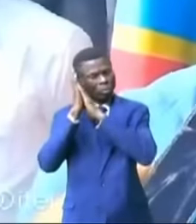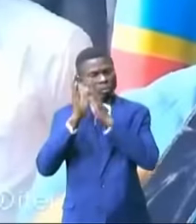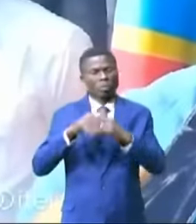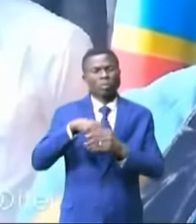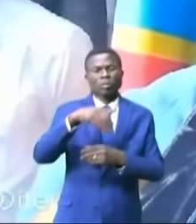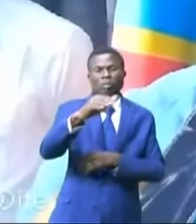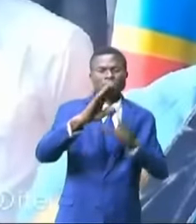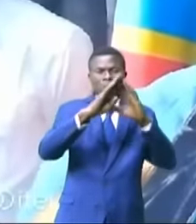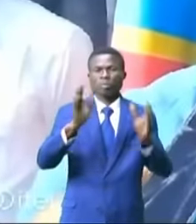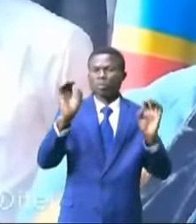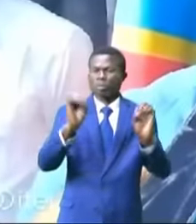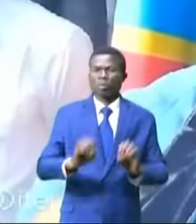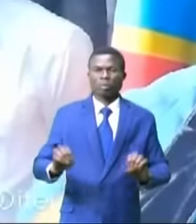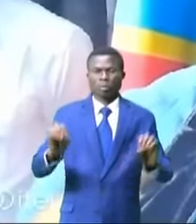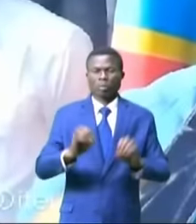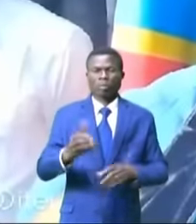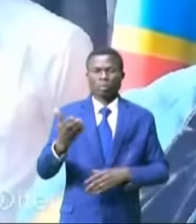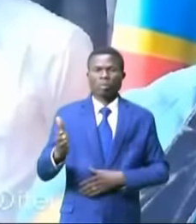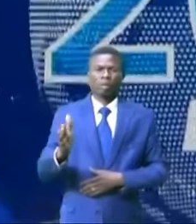détresse.